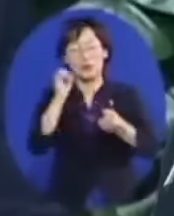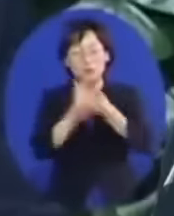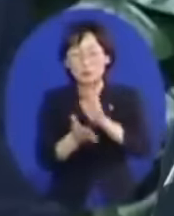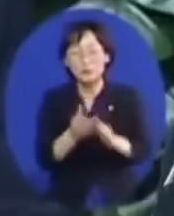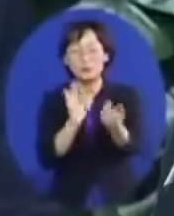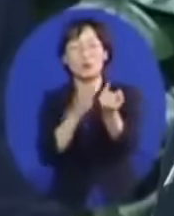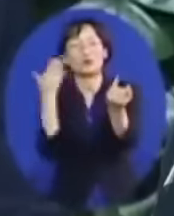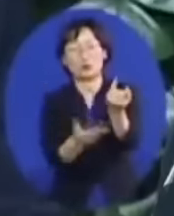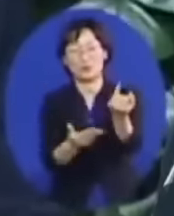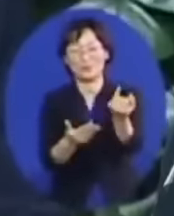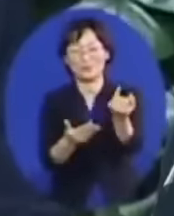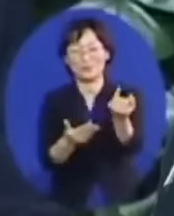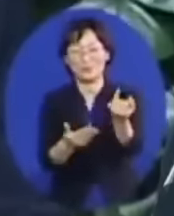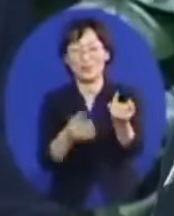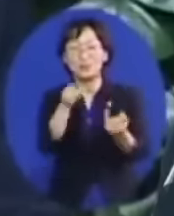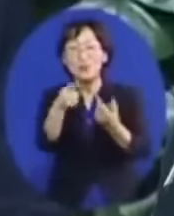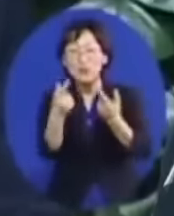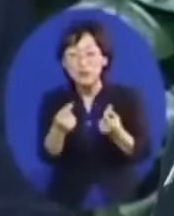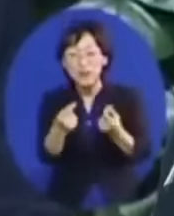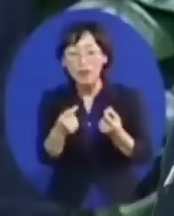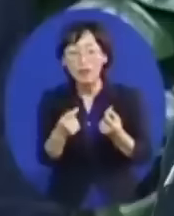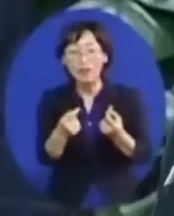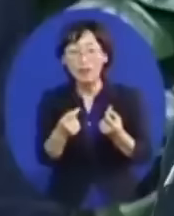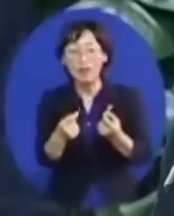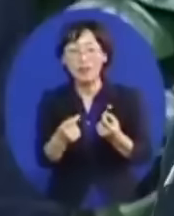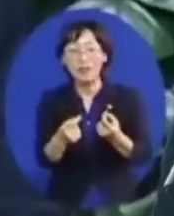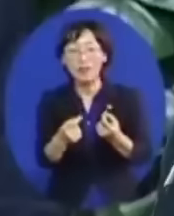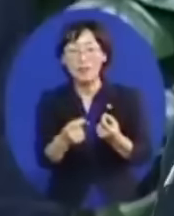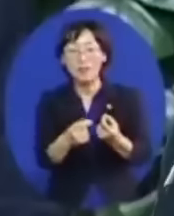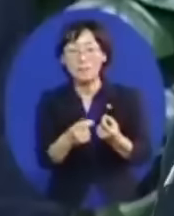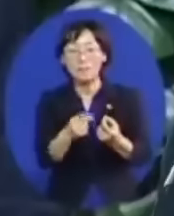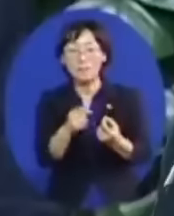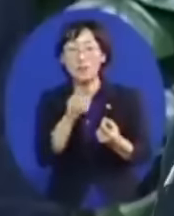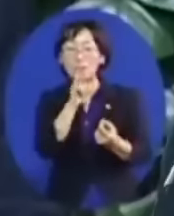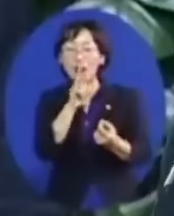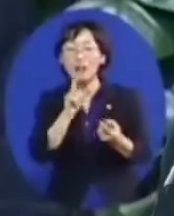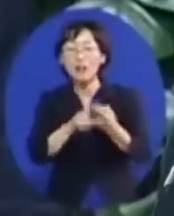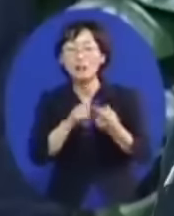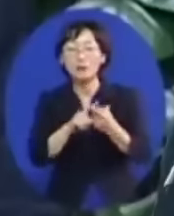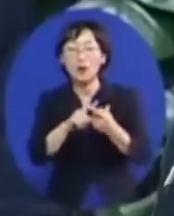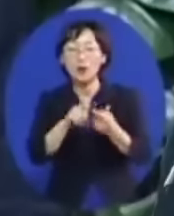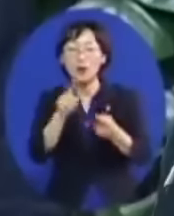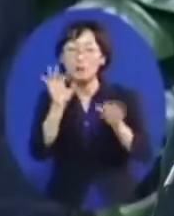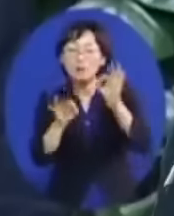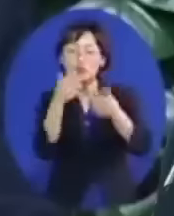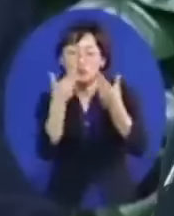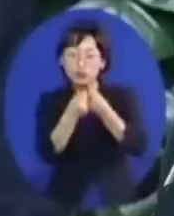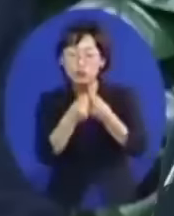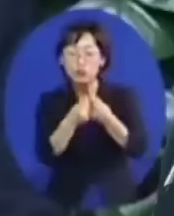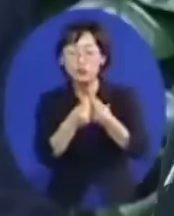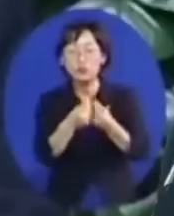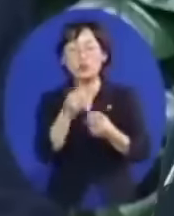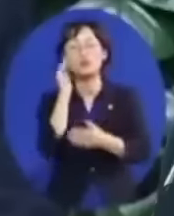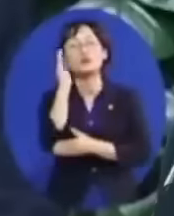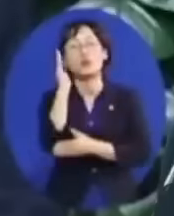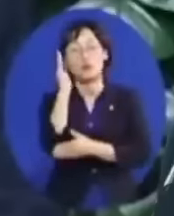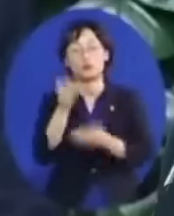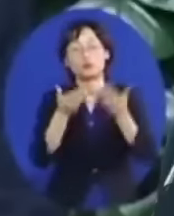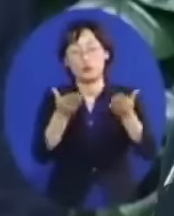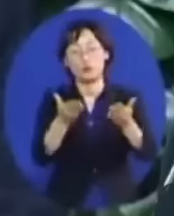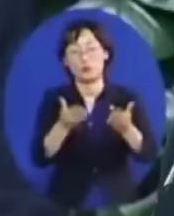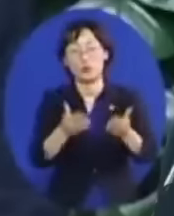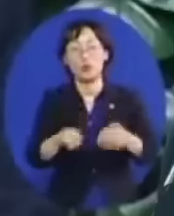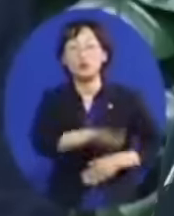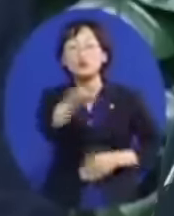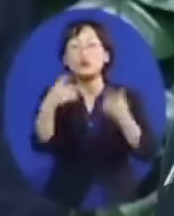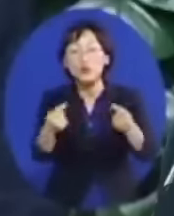해줘버리자. 그렇게 말했다는 비유를 들어서 하나님 설명하시면서 우리가 기도할 때